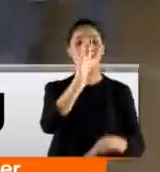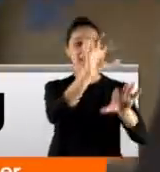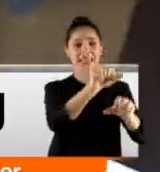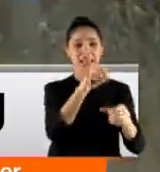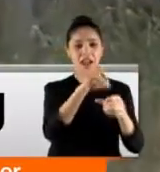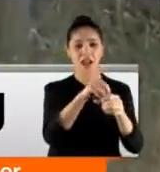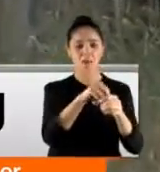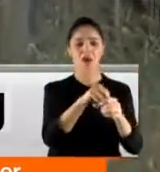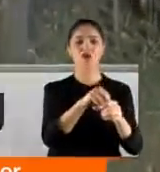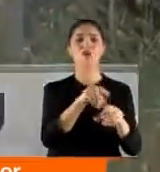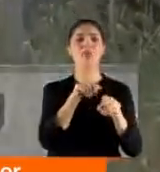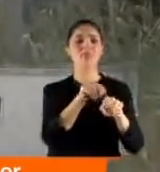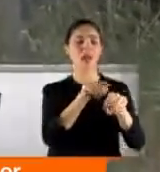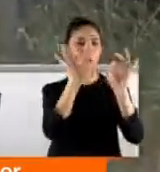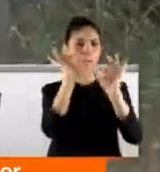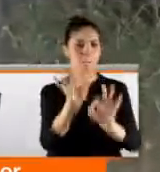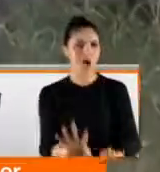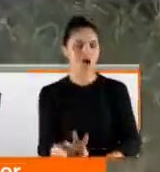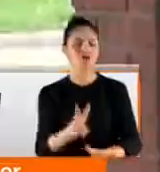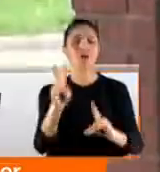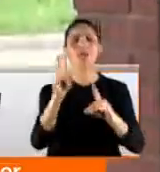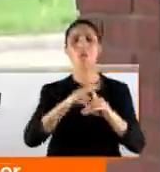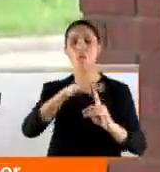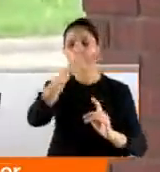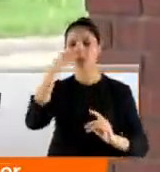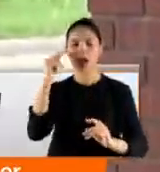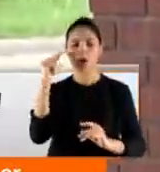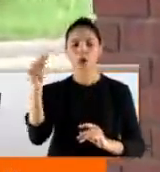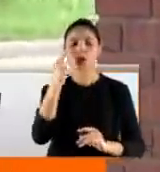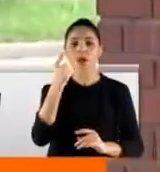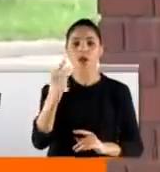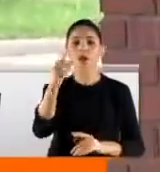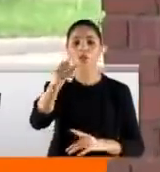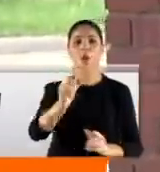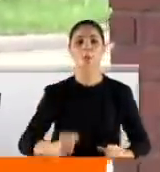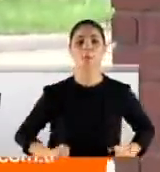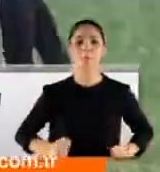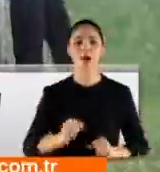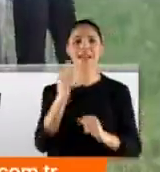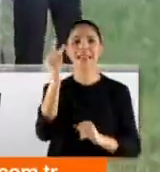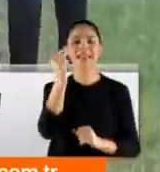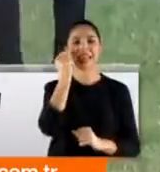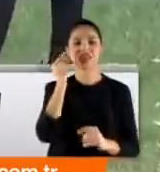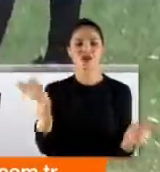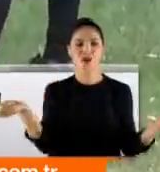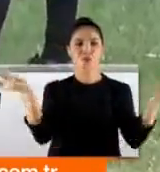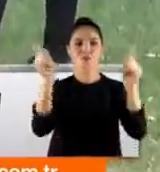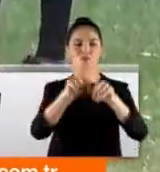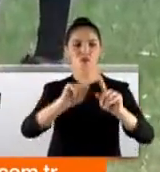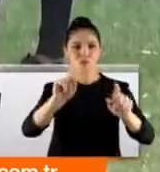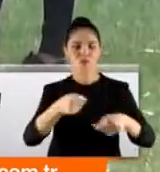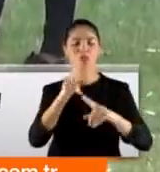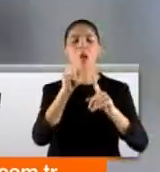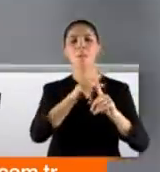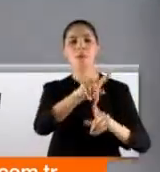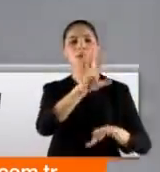için teknik ve fiziki takip başlattı narkotik timleri. Zanlının parkta uyuşturucu almak için iki kişiyle buluştuğunu tespit eden polis